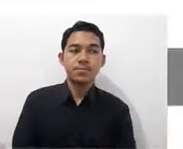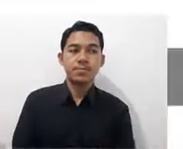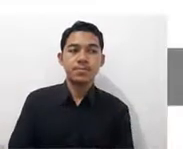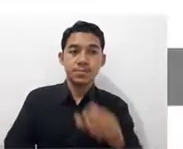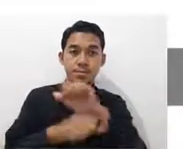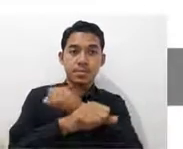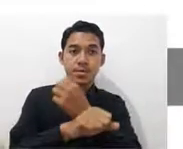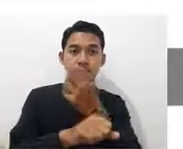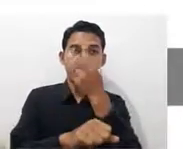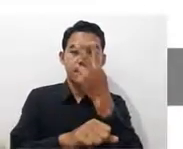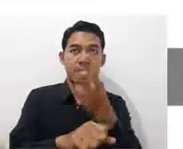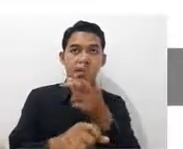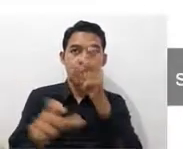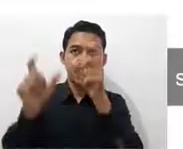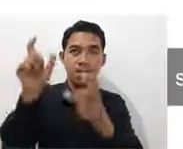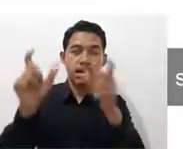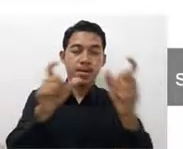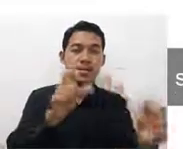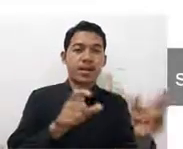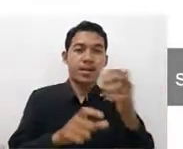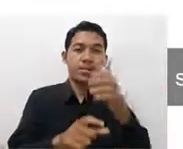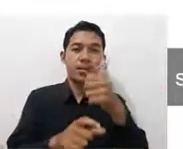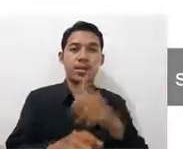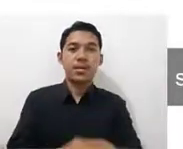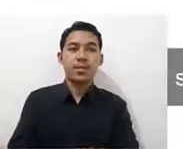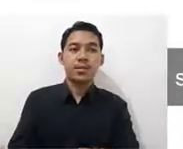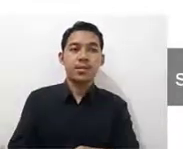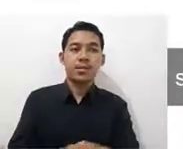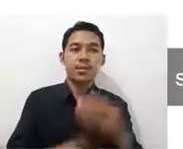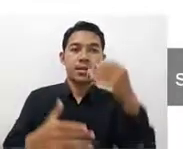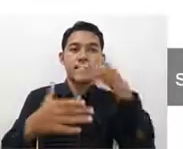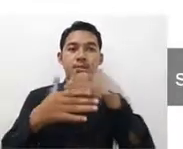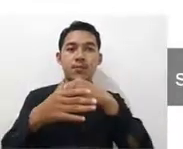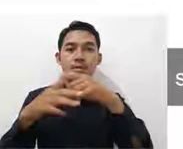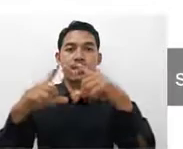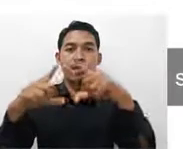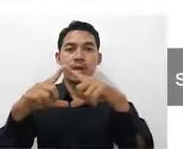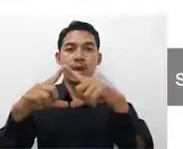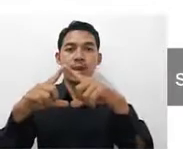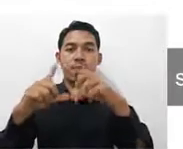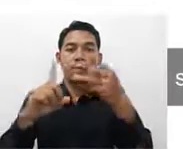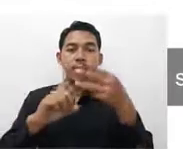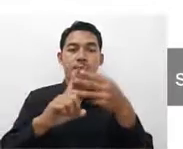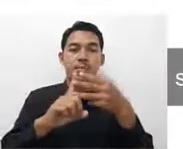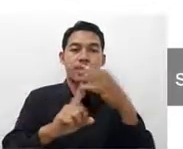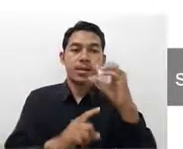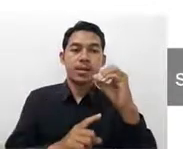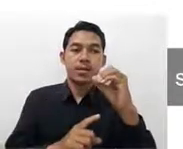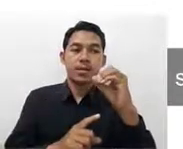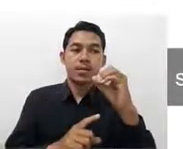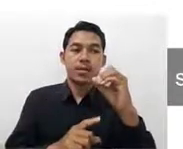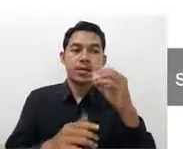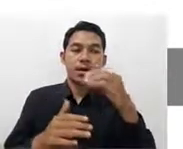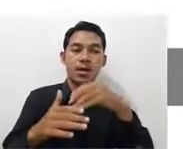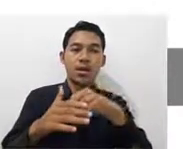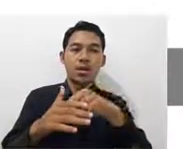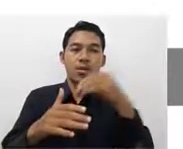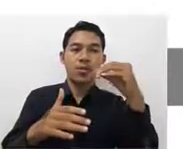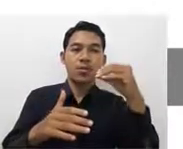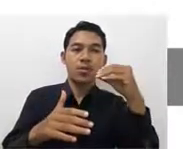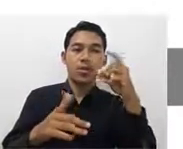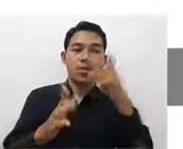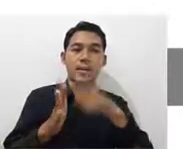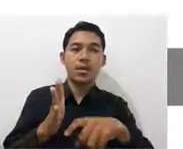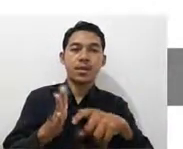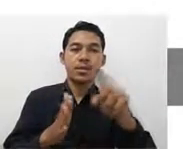Nah, bisa dilihat sini tabel kebenarannya itu saat inputnya A, B nya 0 semua, maka outputnya bernilai